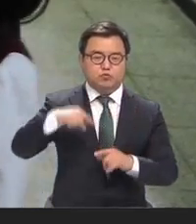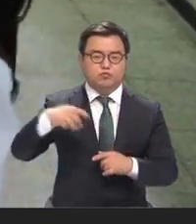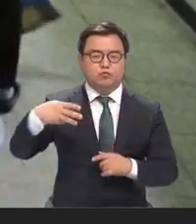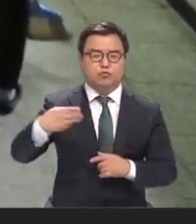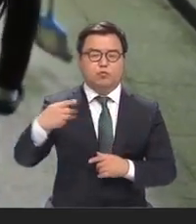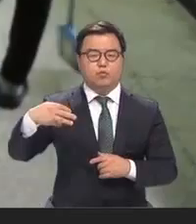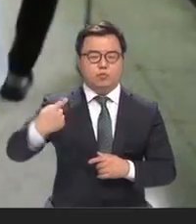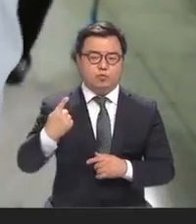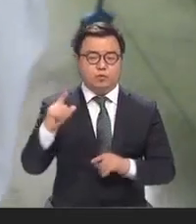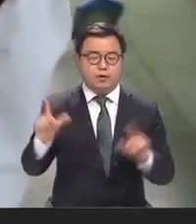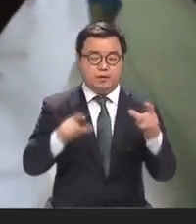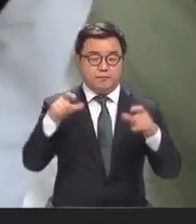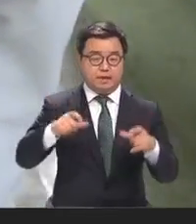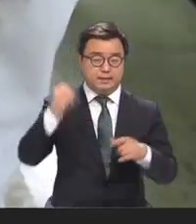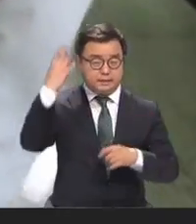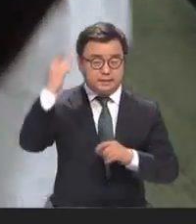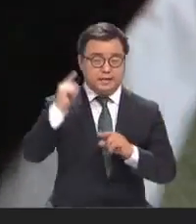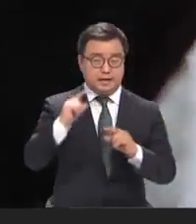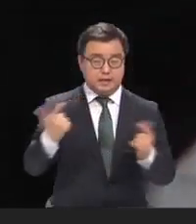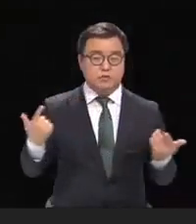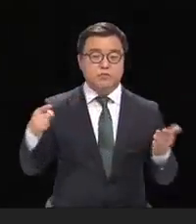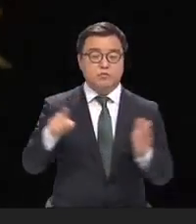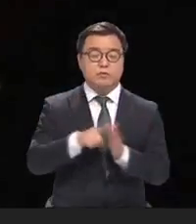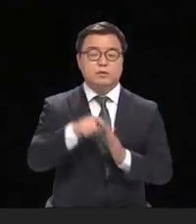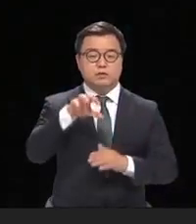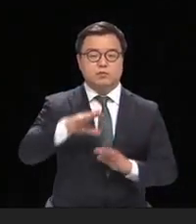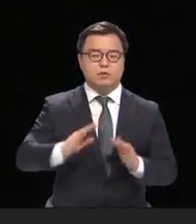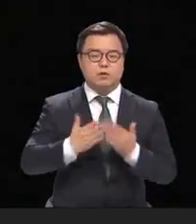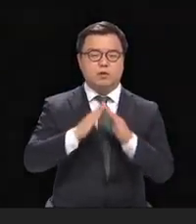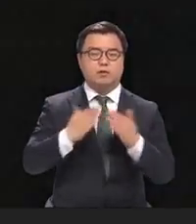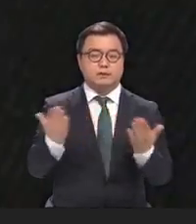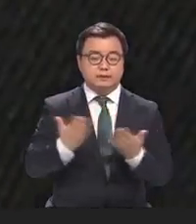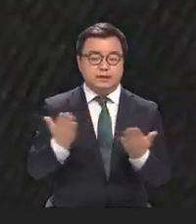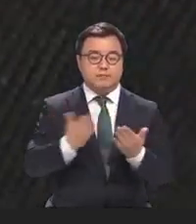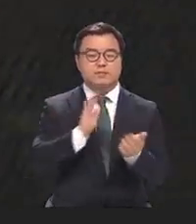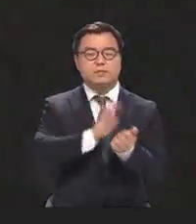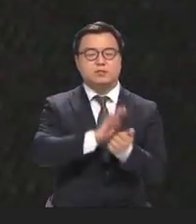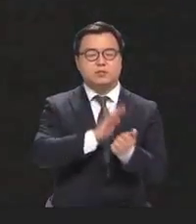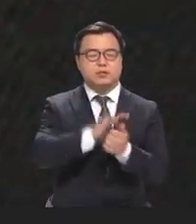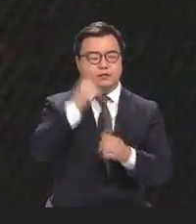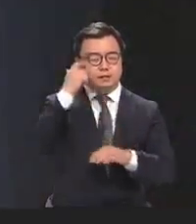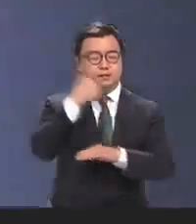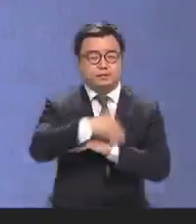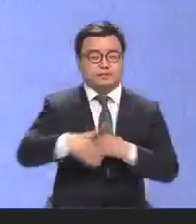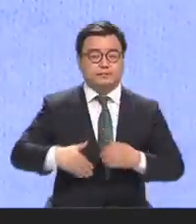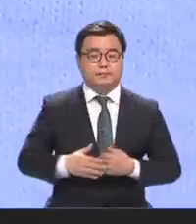않고 기억할 수 있도록 우토로 역사기념관 건립 사업에 지원할 예정입니다.